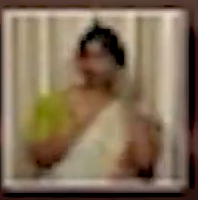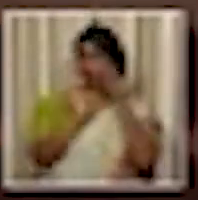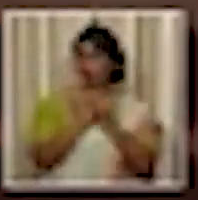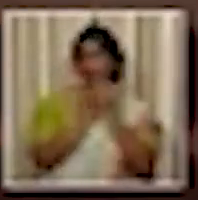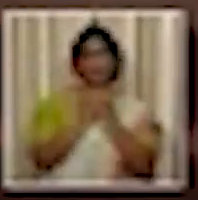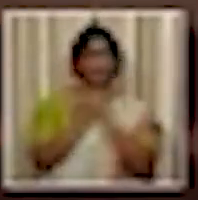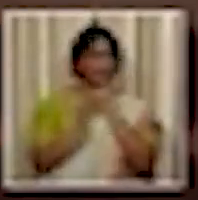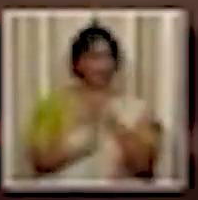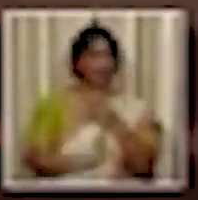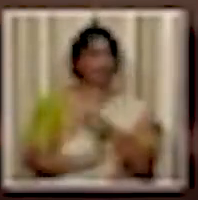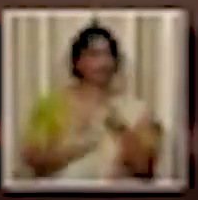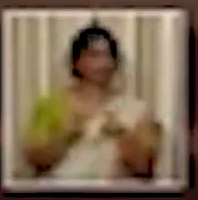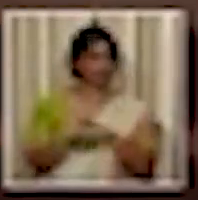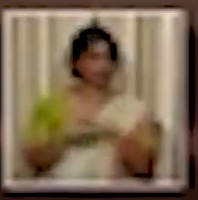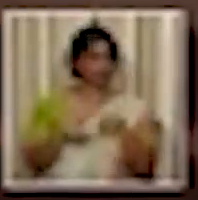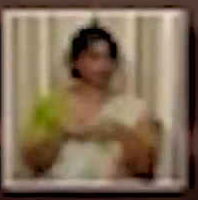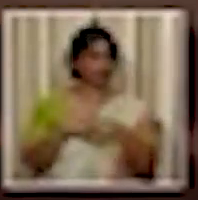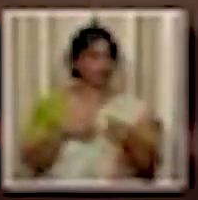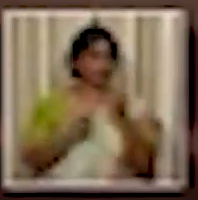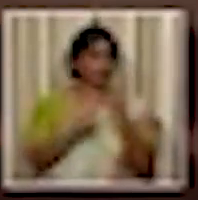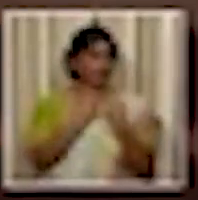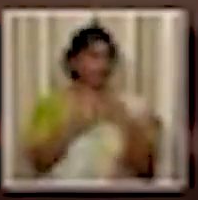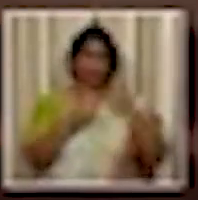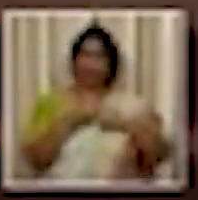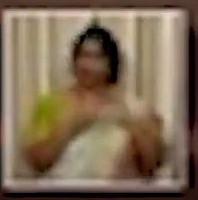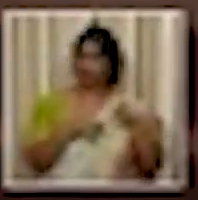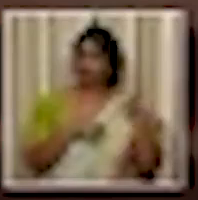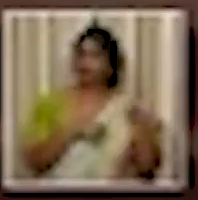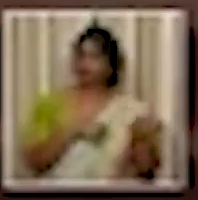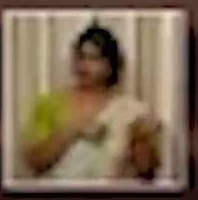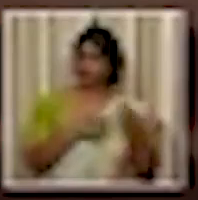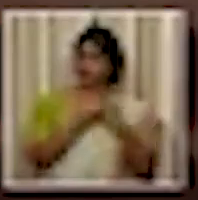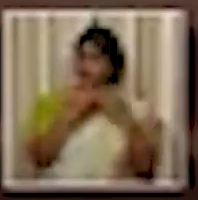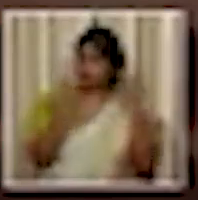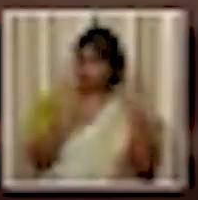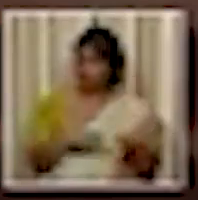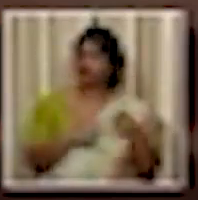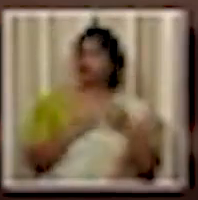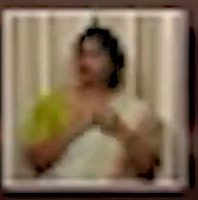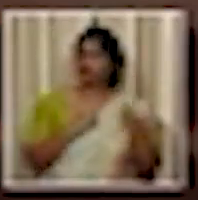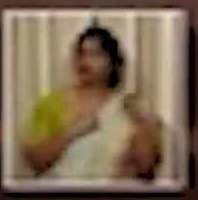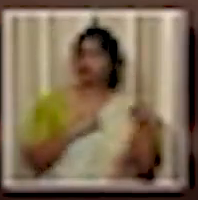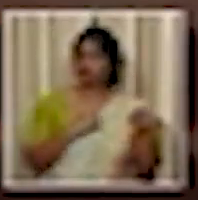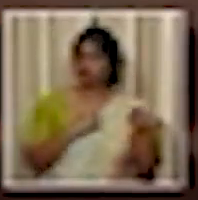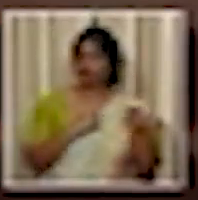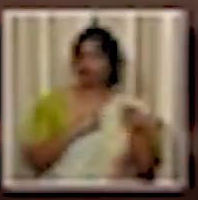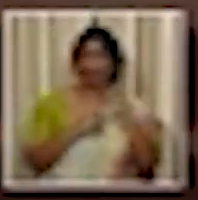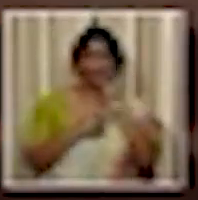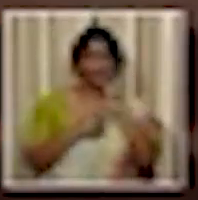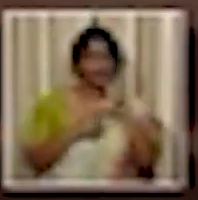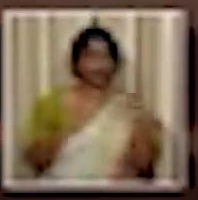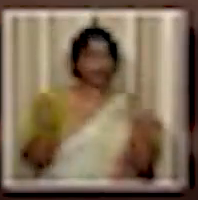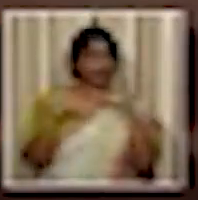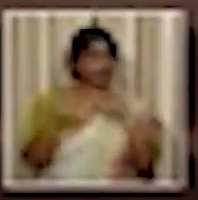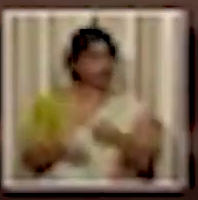කිරීමක් කරලා තියෙනවා. ඒ සම්බන්ධව මේ වෙනකොට ඉවැලුවේෂන් එකක් කරනවා. ඒ ඉවැලුවේෂන් එකෙන් කරනකොට අර ඉඳ කඩ 28 හිමියන්